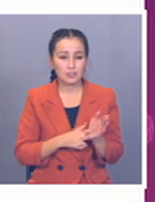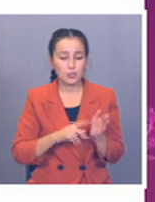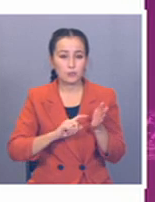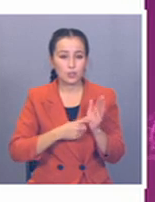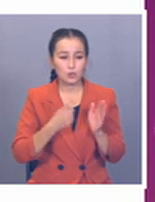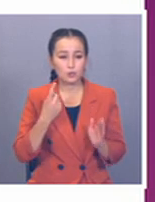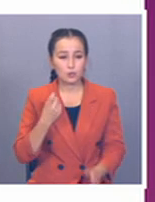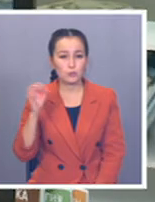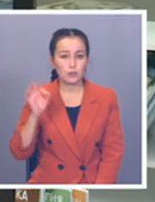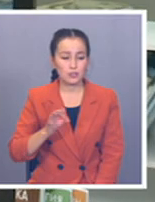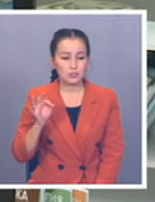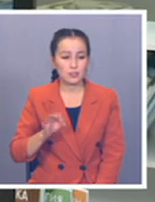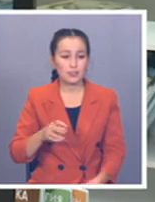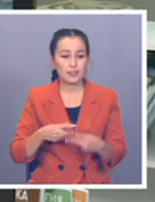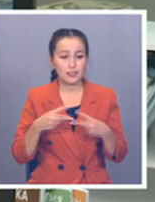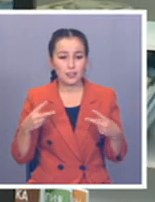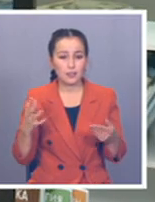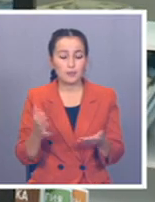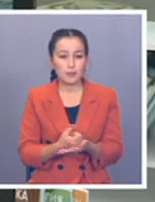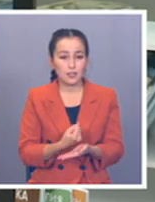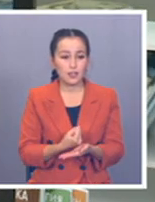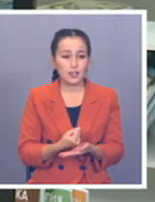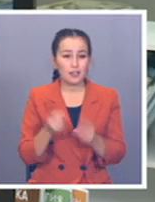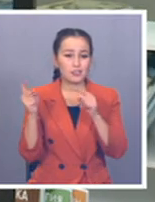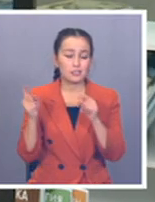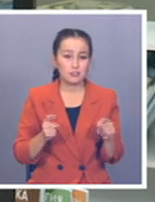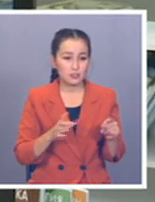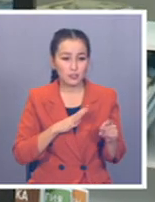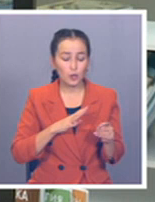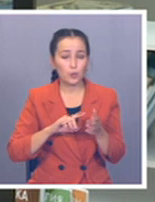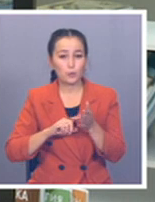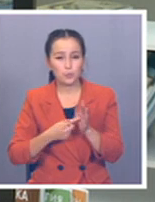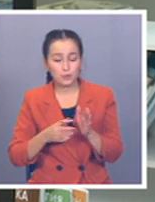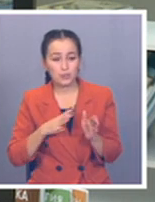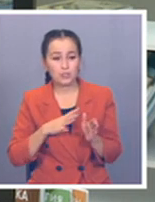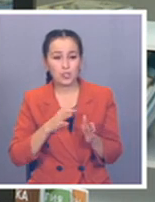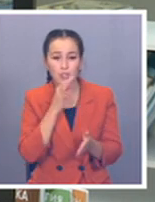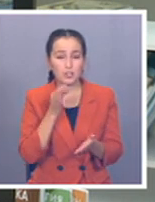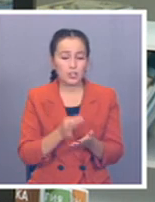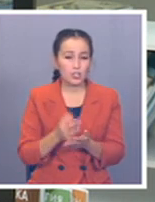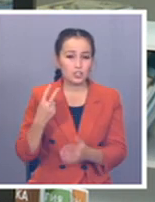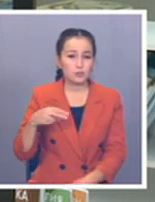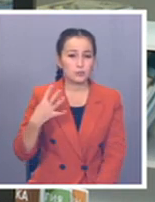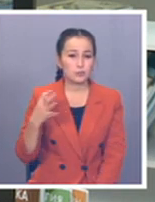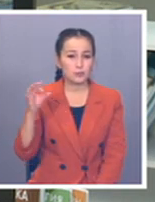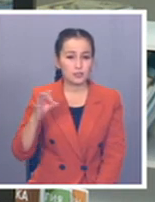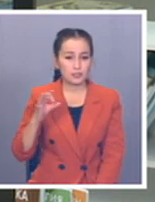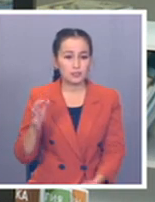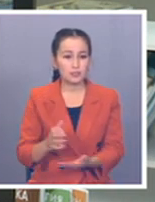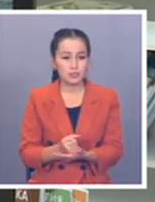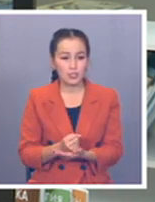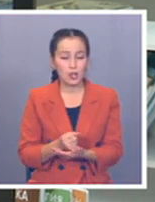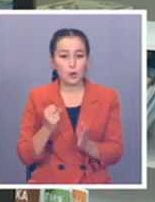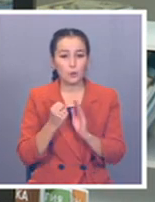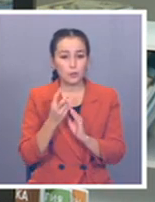көбейтілген 100%. Осы жерде біз қысқартып, көбейтіп, жауабын 25% екенін көреміз. Демек,